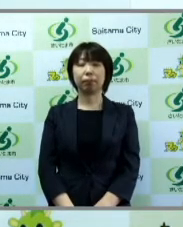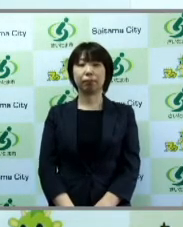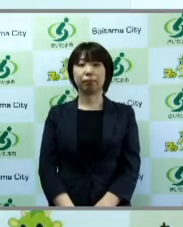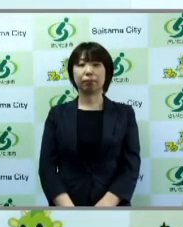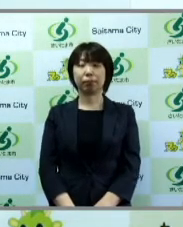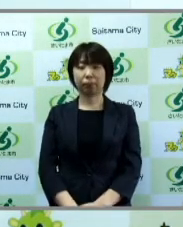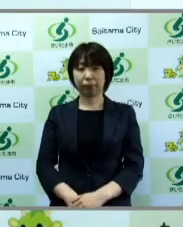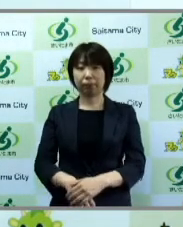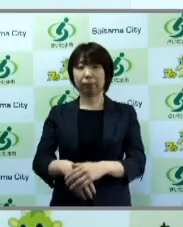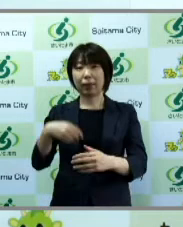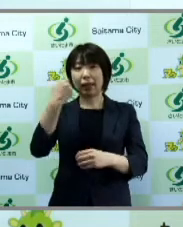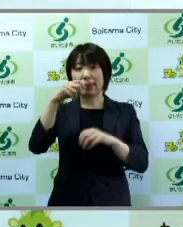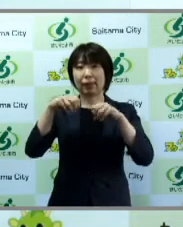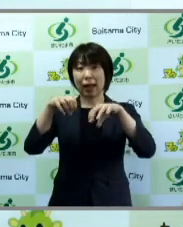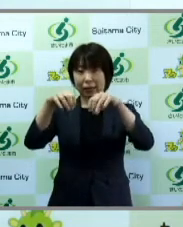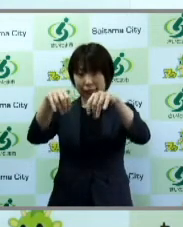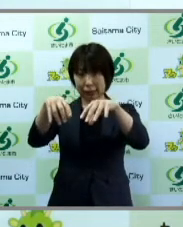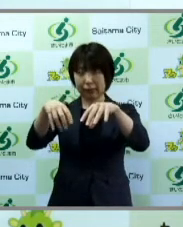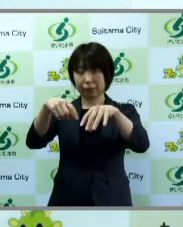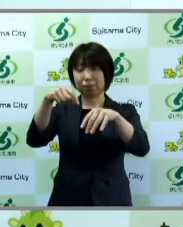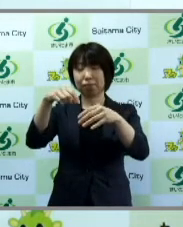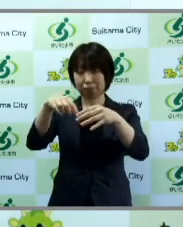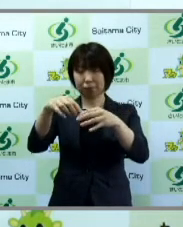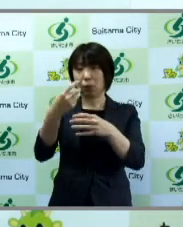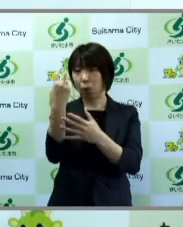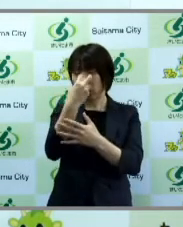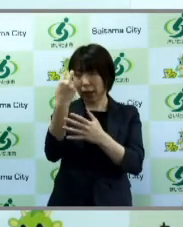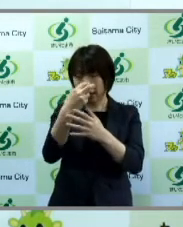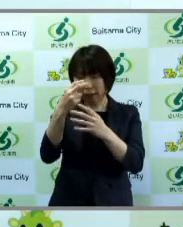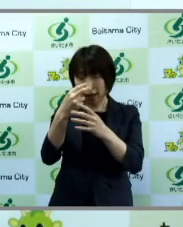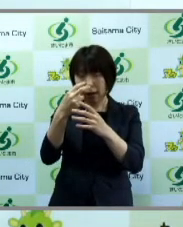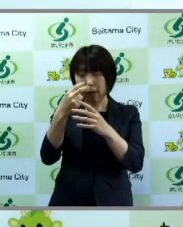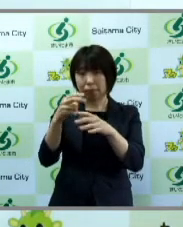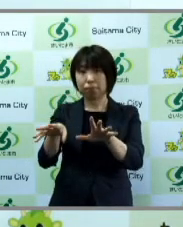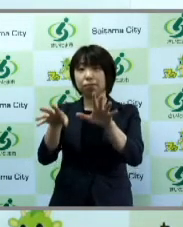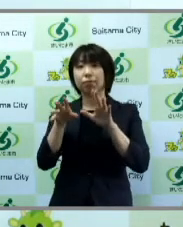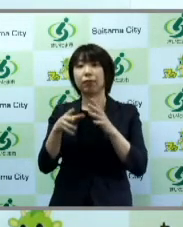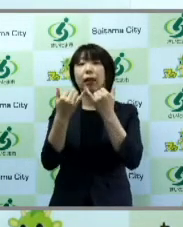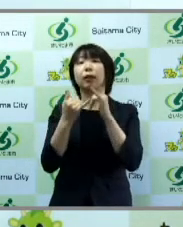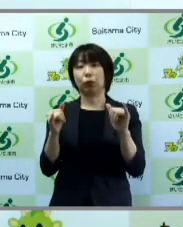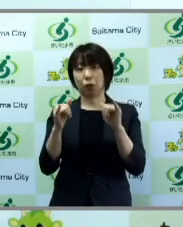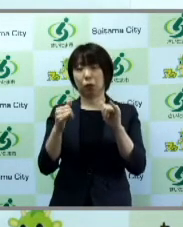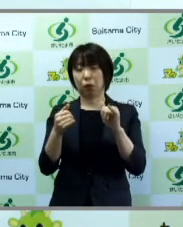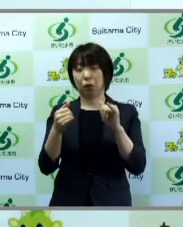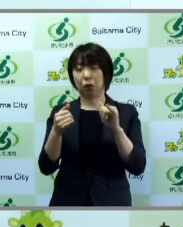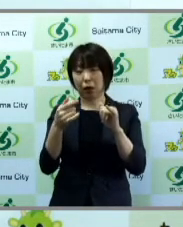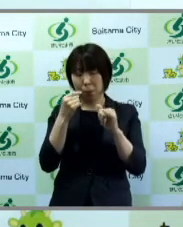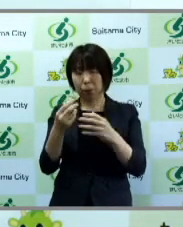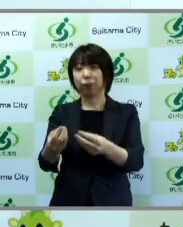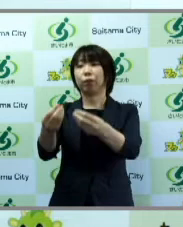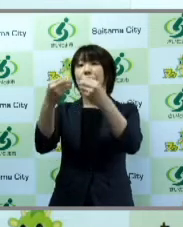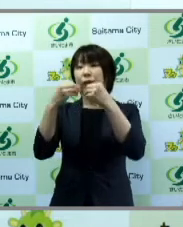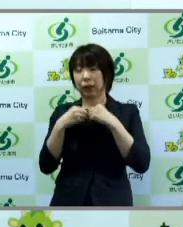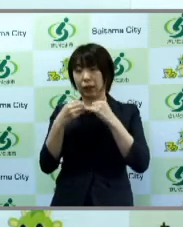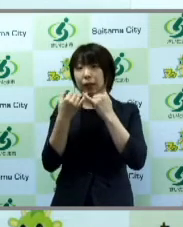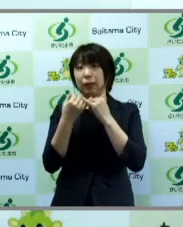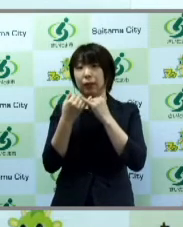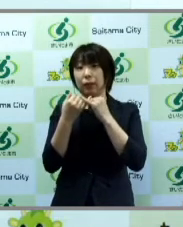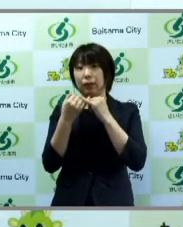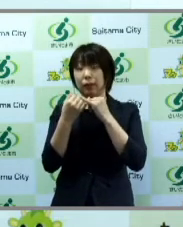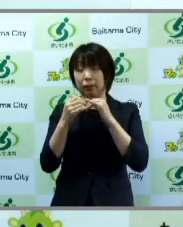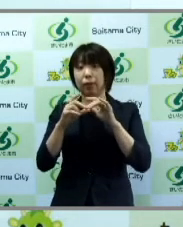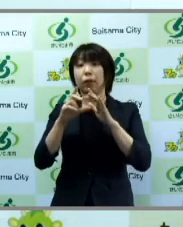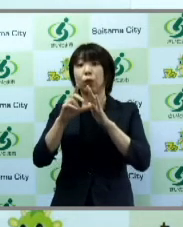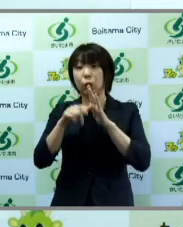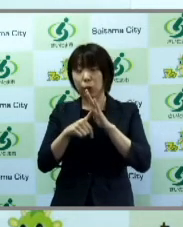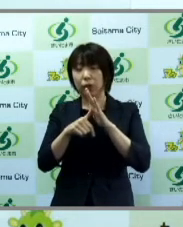南銀の検査でですね、検査を受けた方が陽性になったときに市としてはどういう対応を